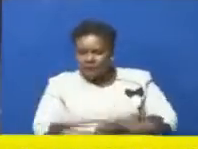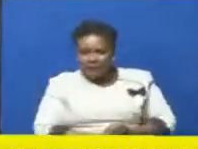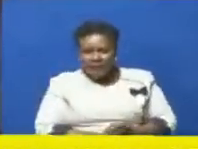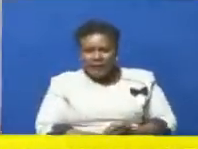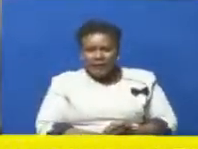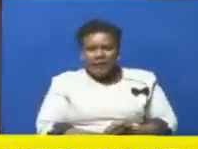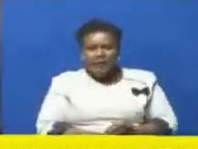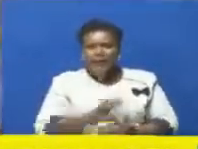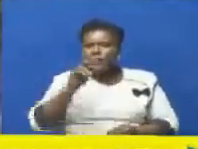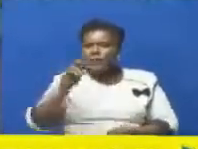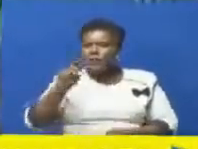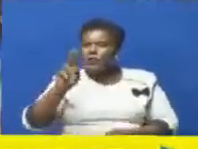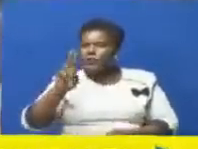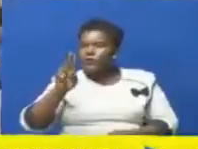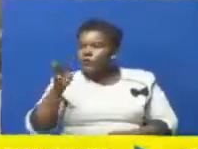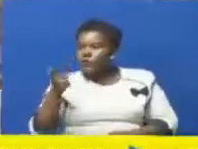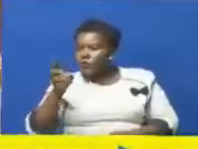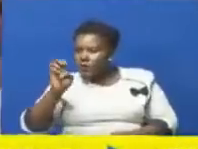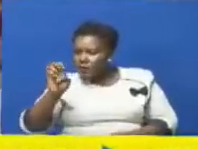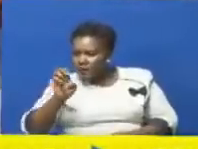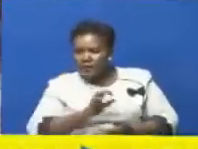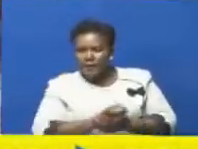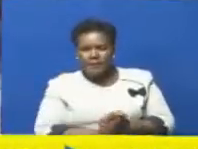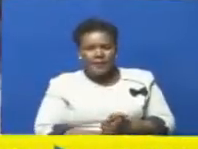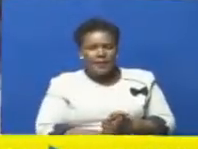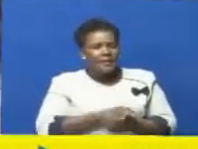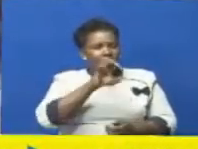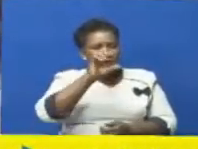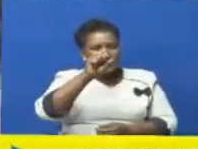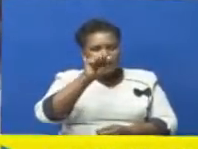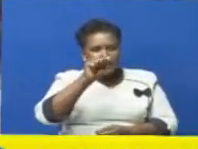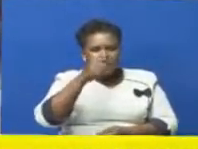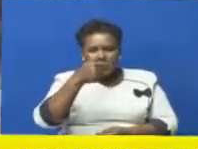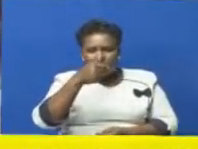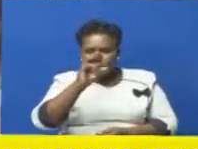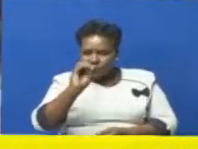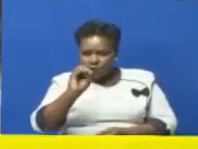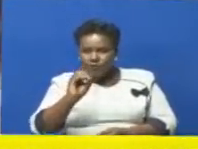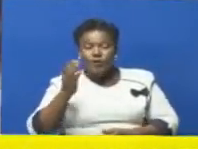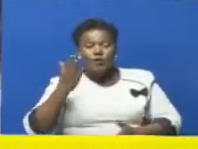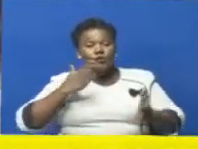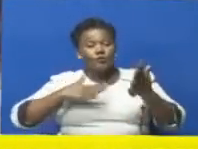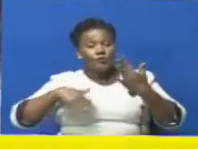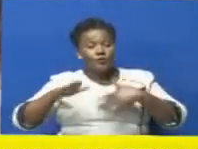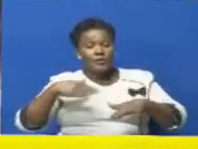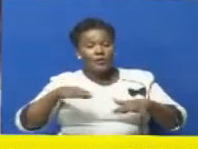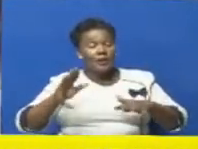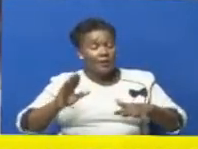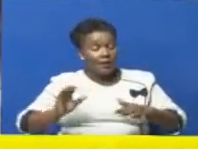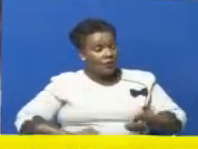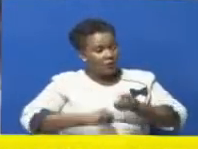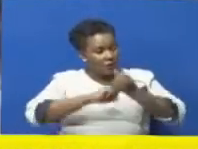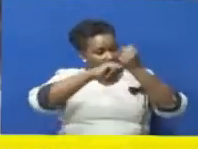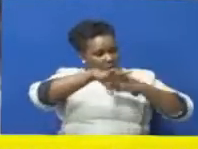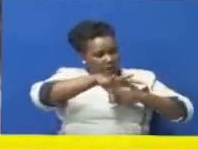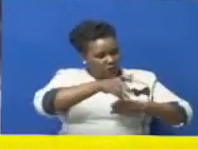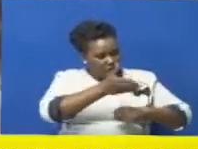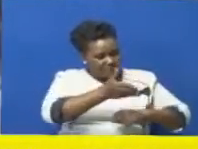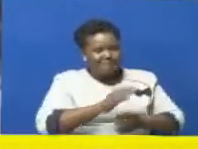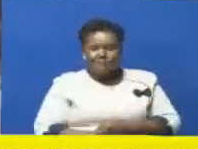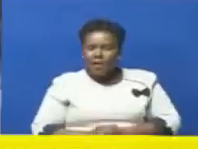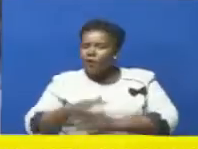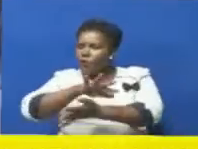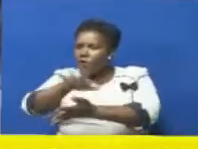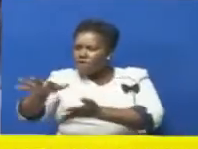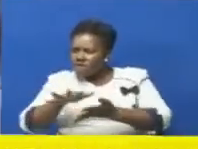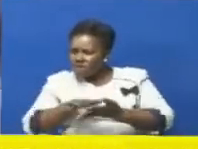wa Kigoma, Sato na sangara wake, tunataka wainue hii Kigoma, wavuvi wainuke,